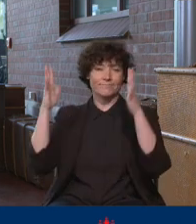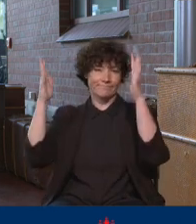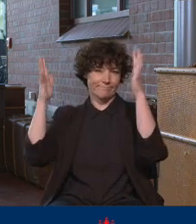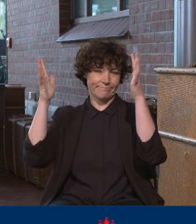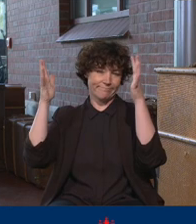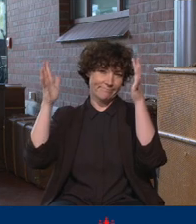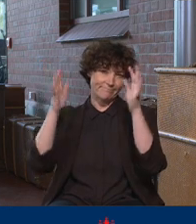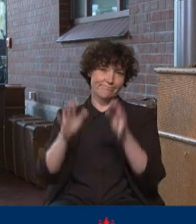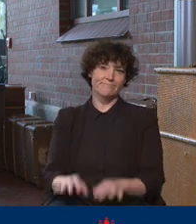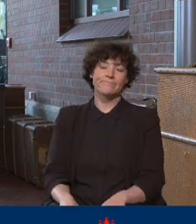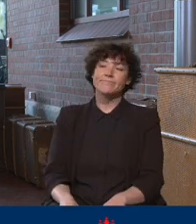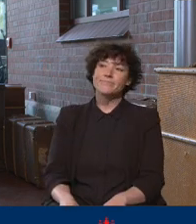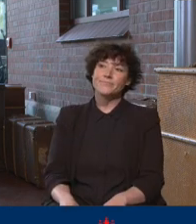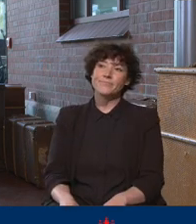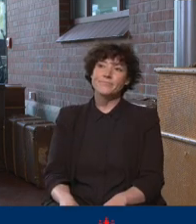vielen dank